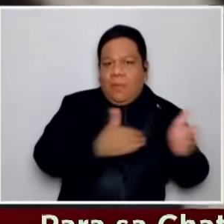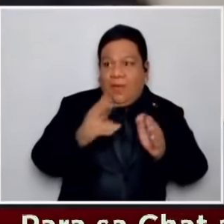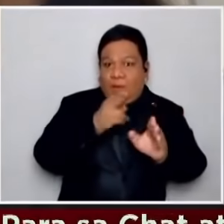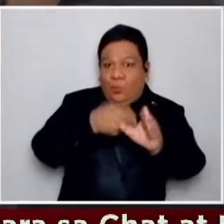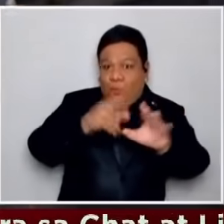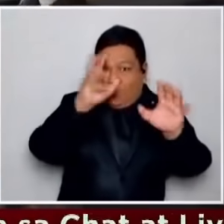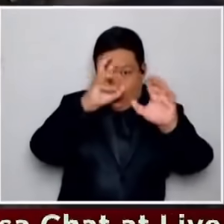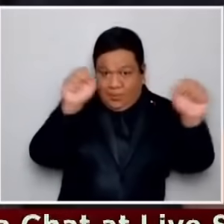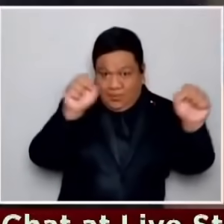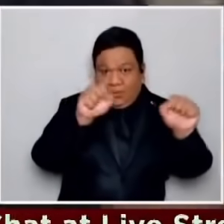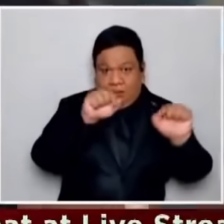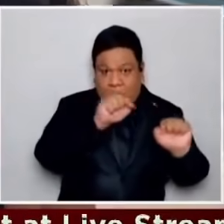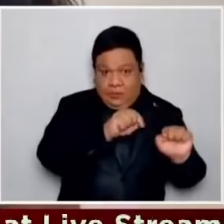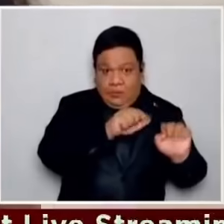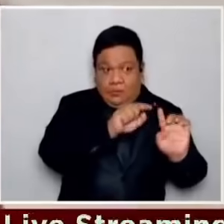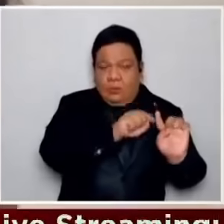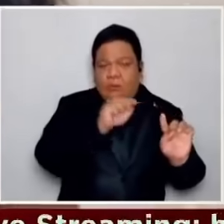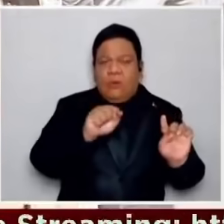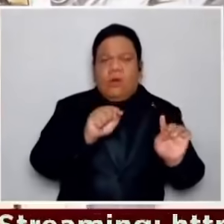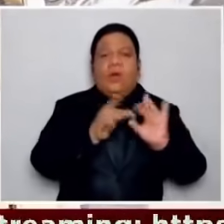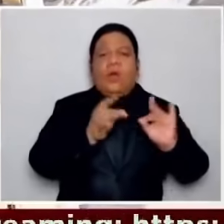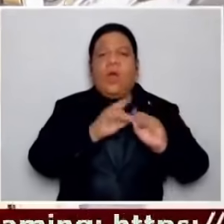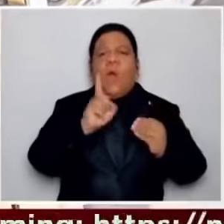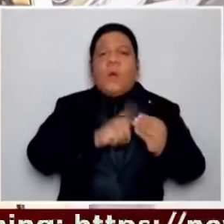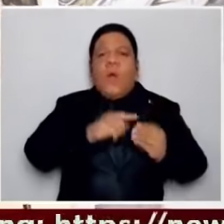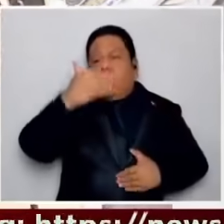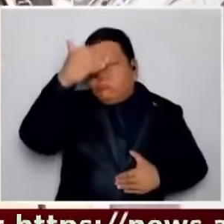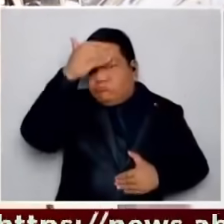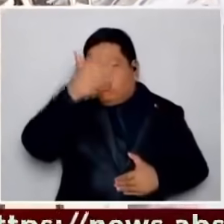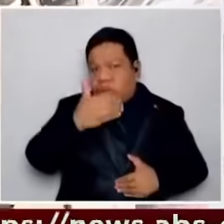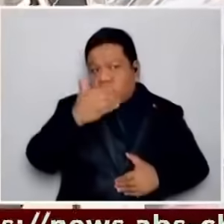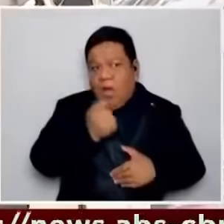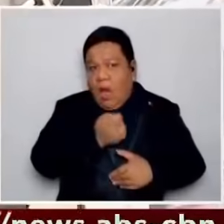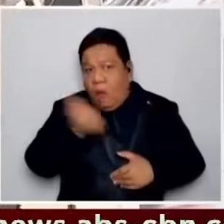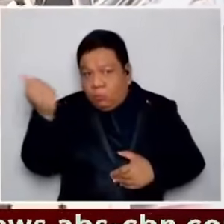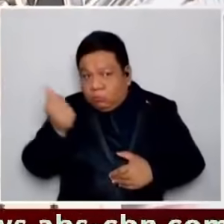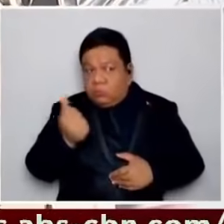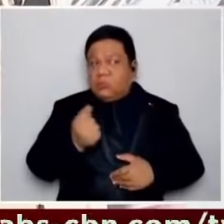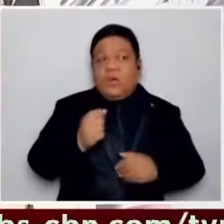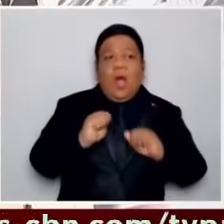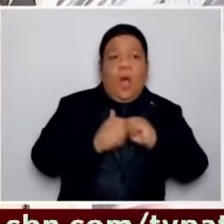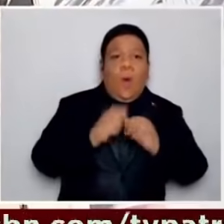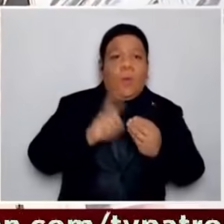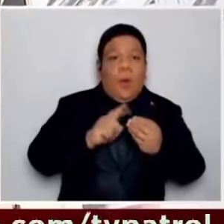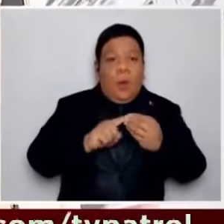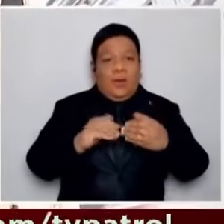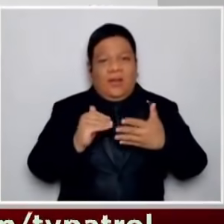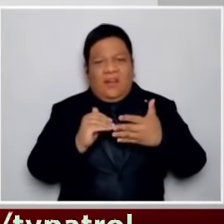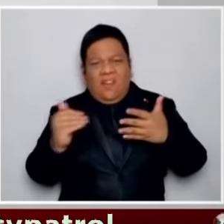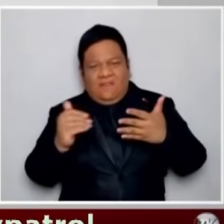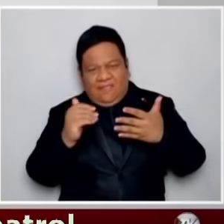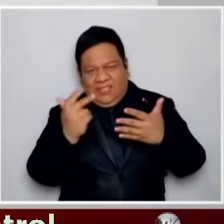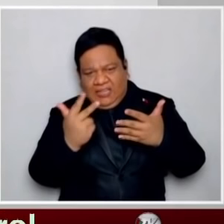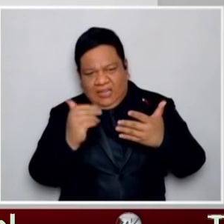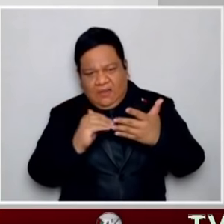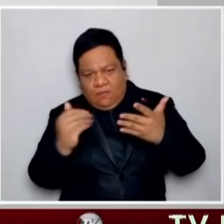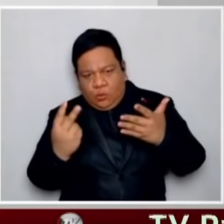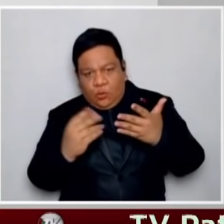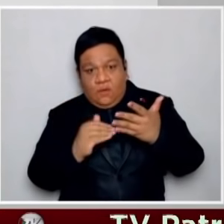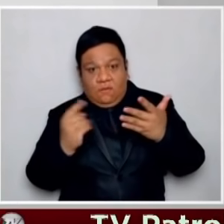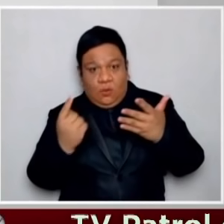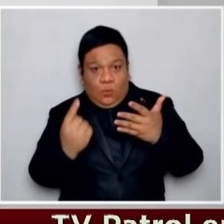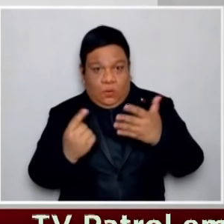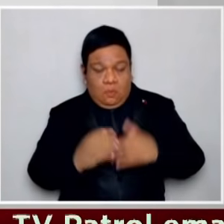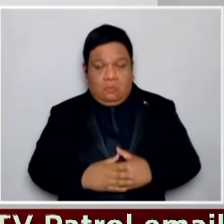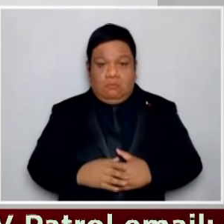sa mandatory na pagsusuot ng face shield sa mga lugar na nasa Alert Level 3 pababa tulad ng Metro Manila. Nagpasalamat